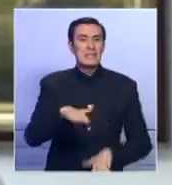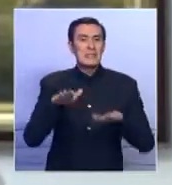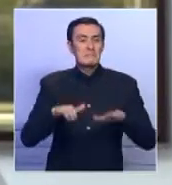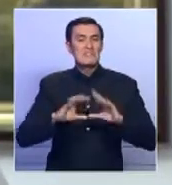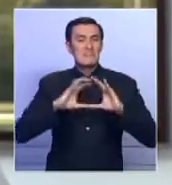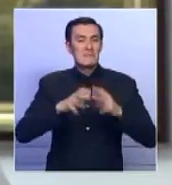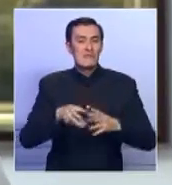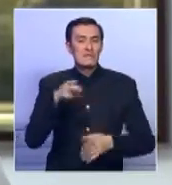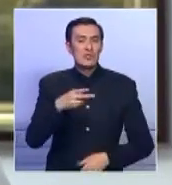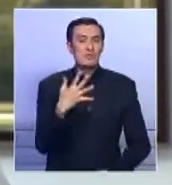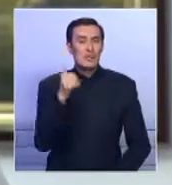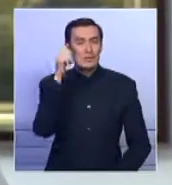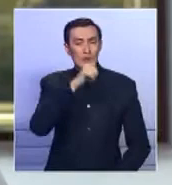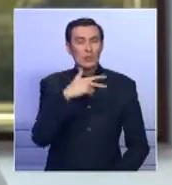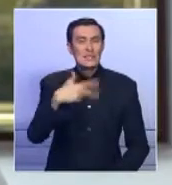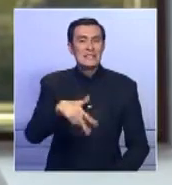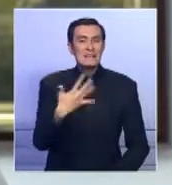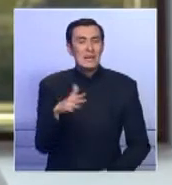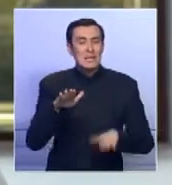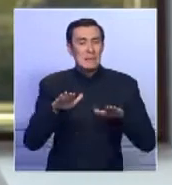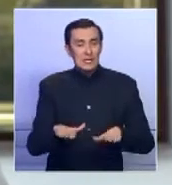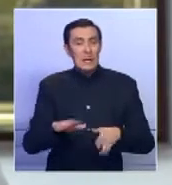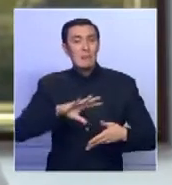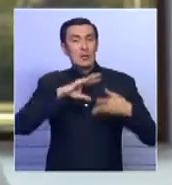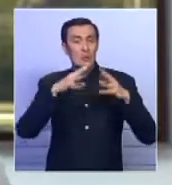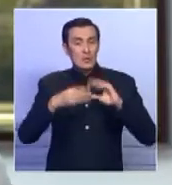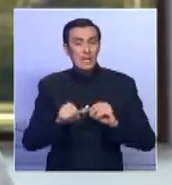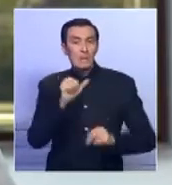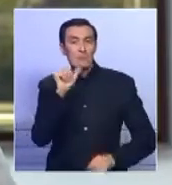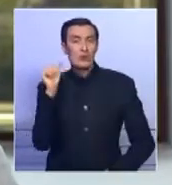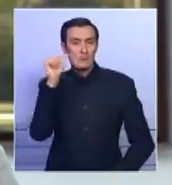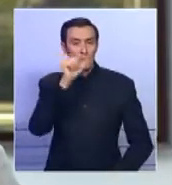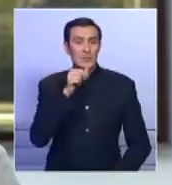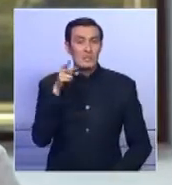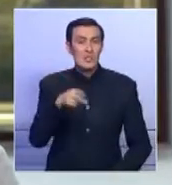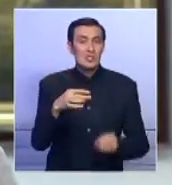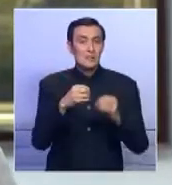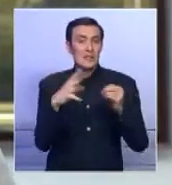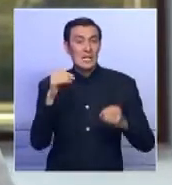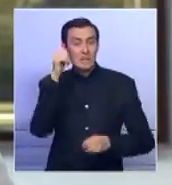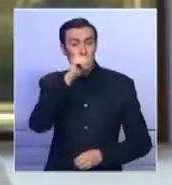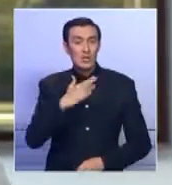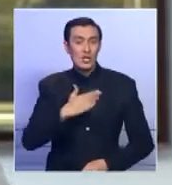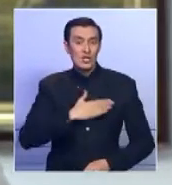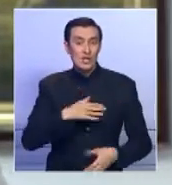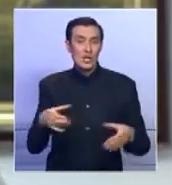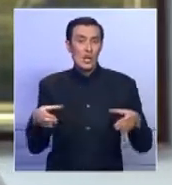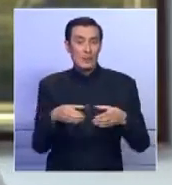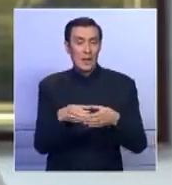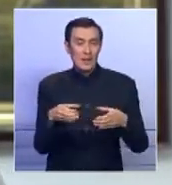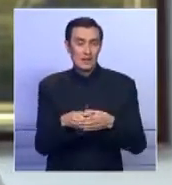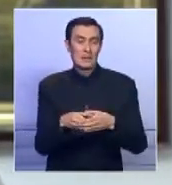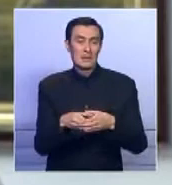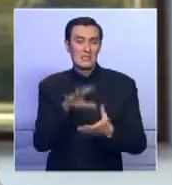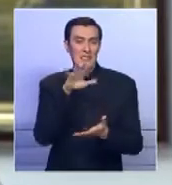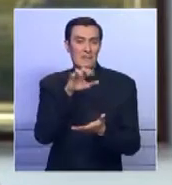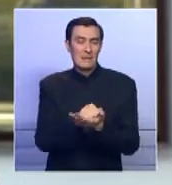в 2005 были на 35-м, но по результатам прошлого года, 2015 года, наша сборная команда